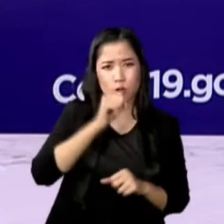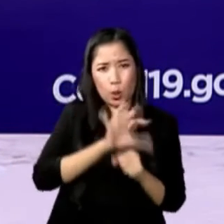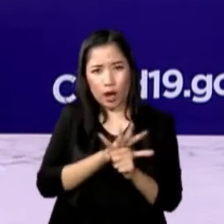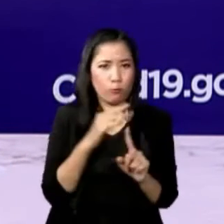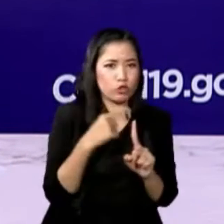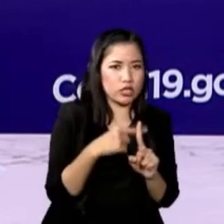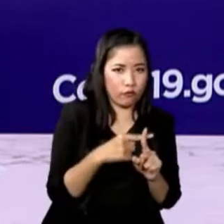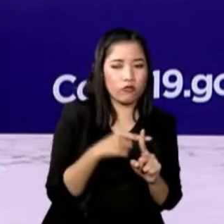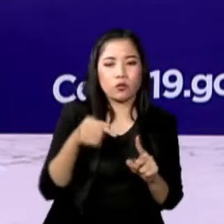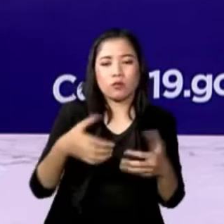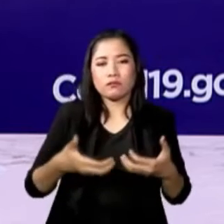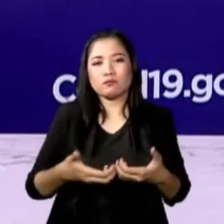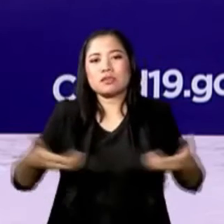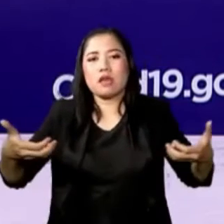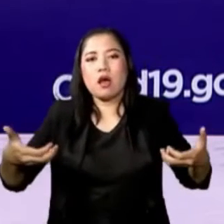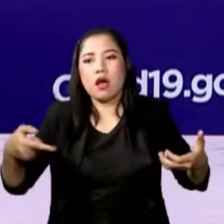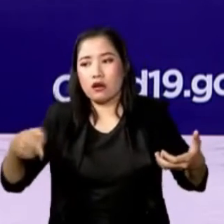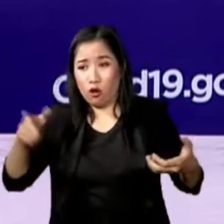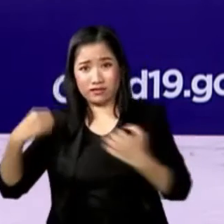terpisah dari masyarakat yang sehat.